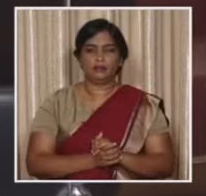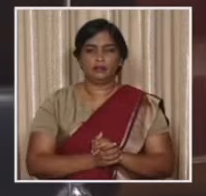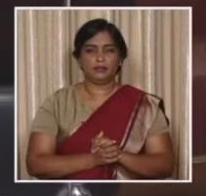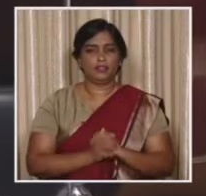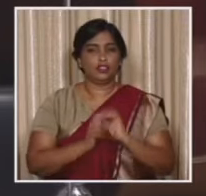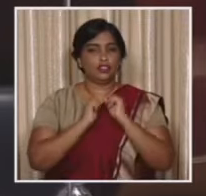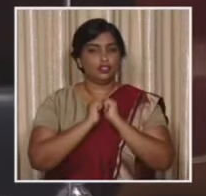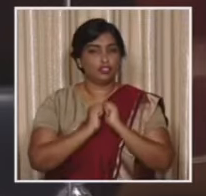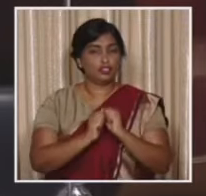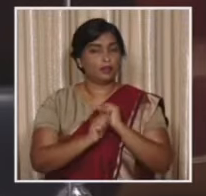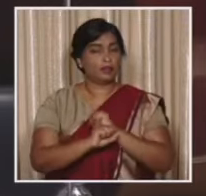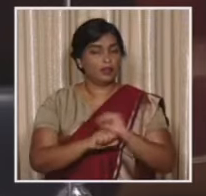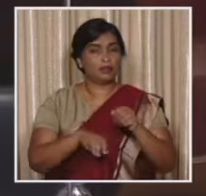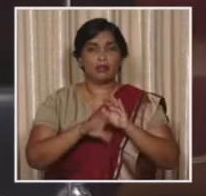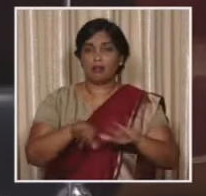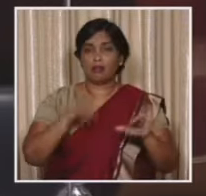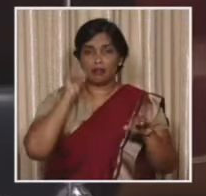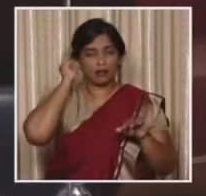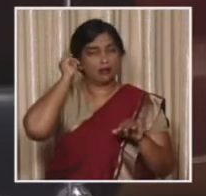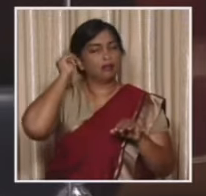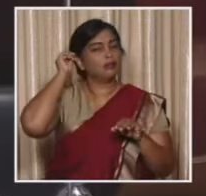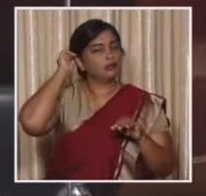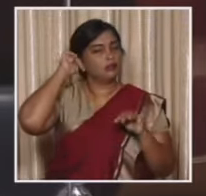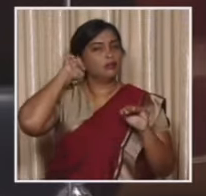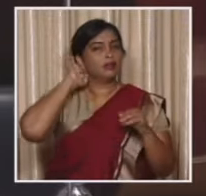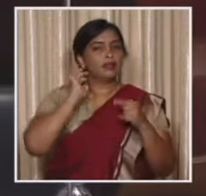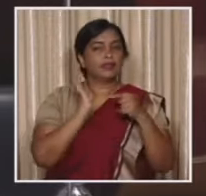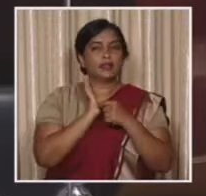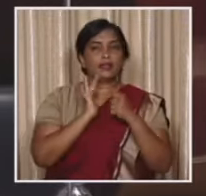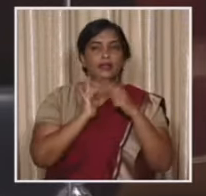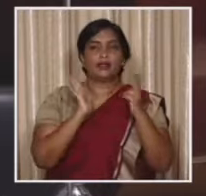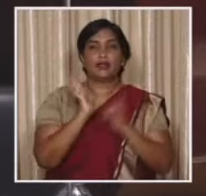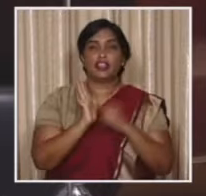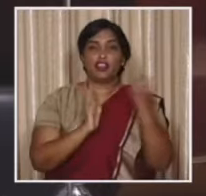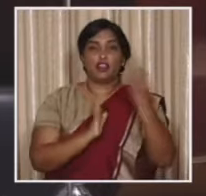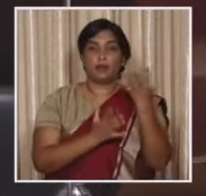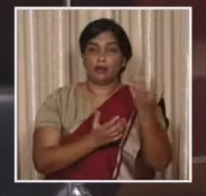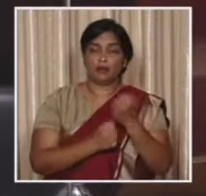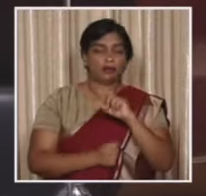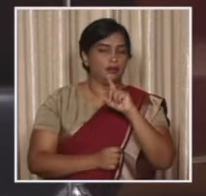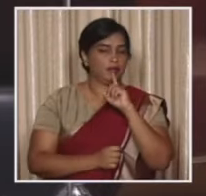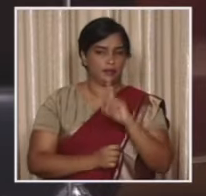rasa awal nanti apa yang daru antat, tin number kan kira tiada,